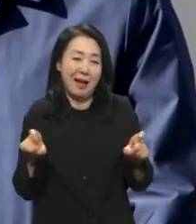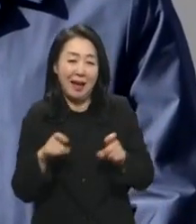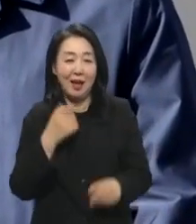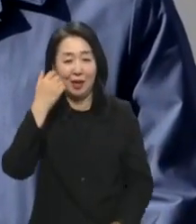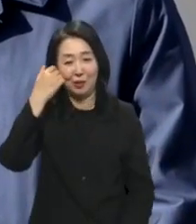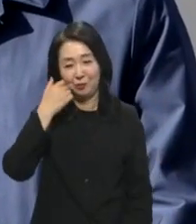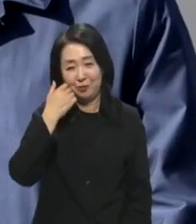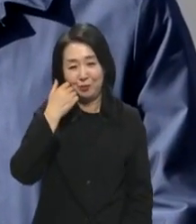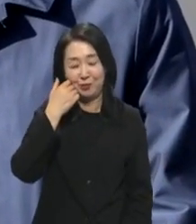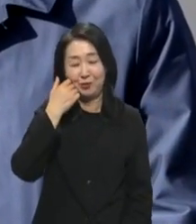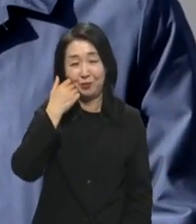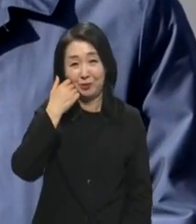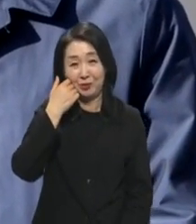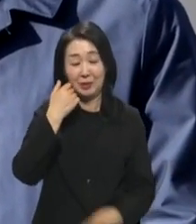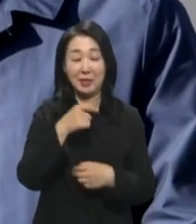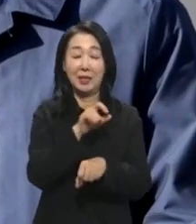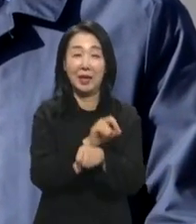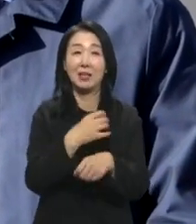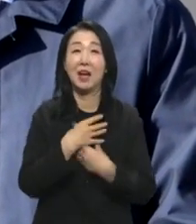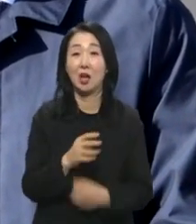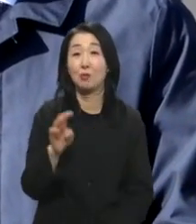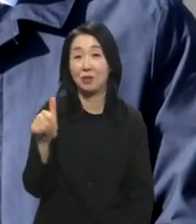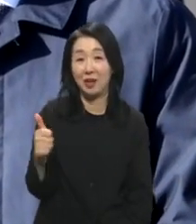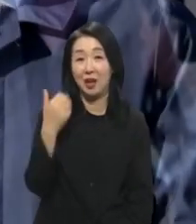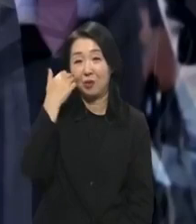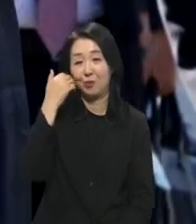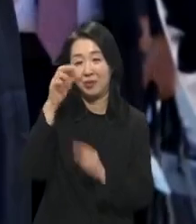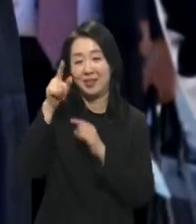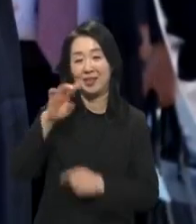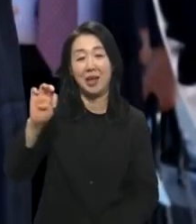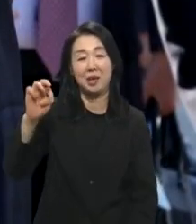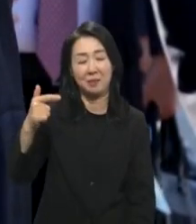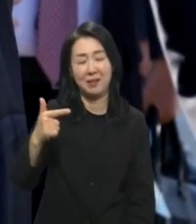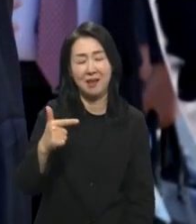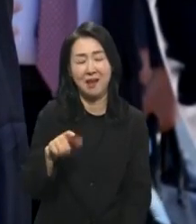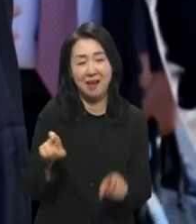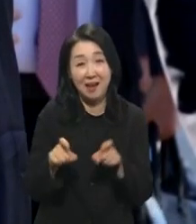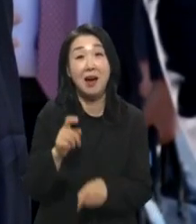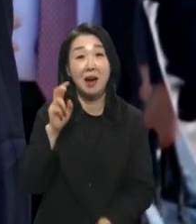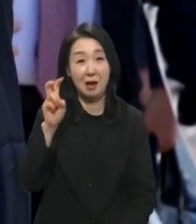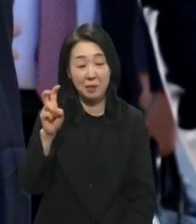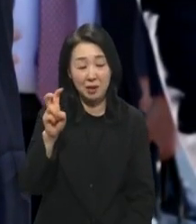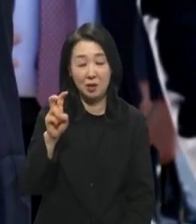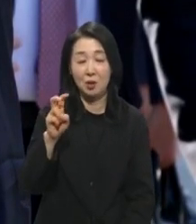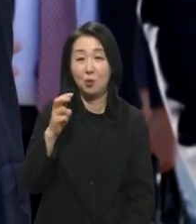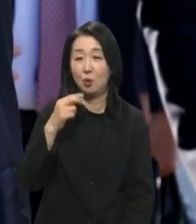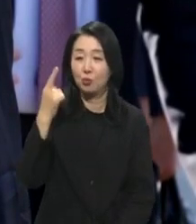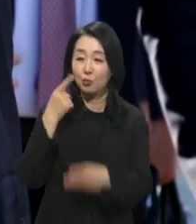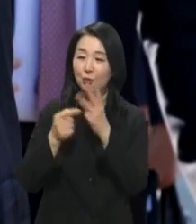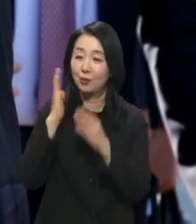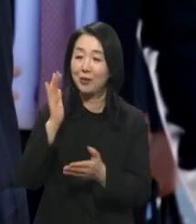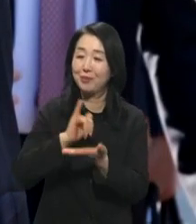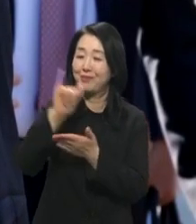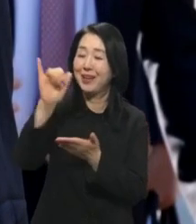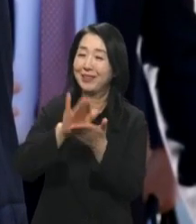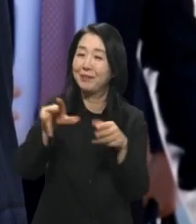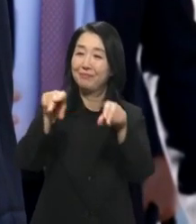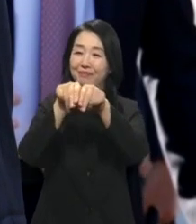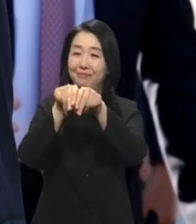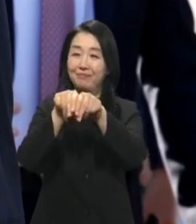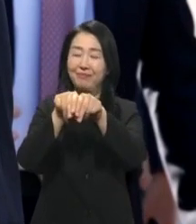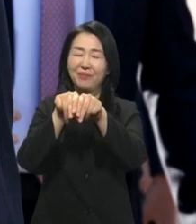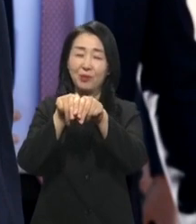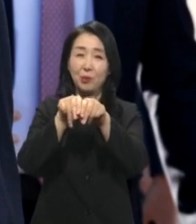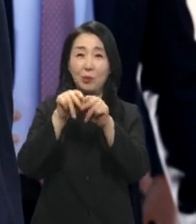장관인 이상민 장관이 있죠 행안부 장관 오늘 그 윤 대통령 순방 가는 길에 배웅을 나왔는데 표정이 역시 막